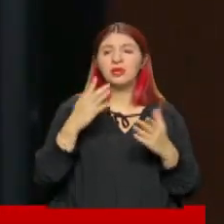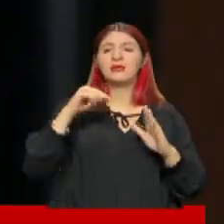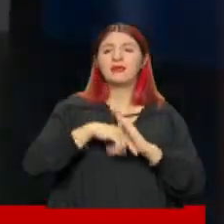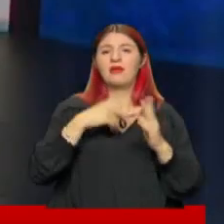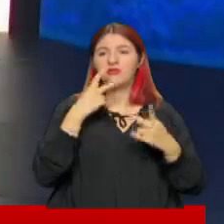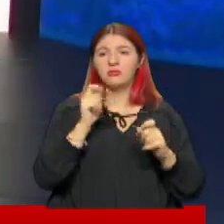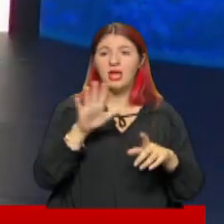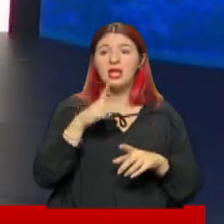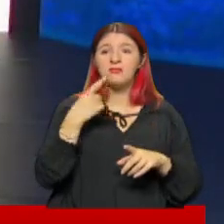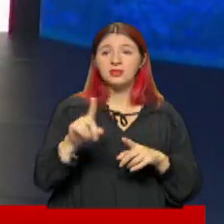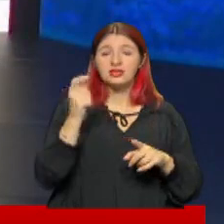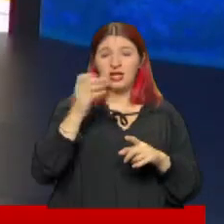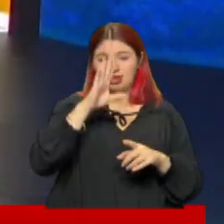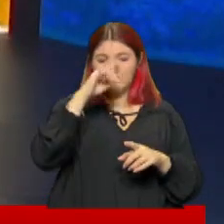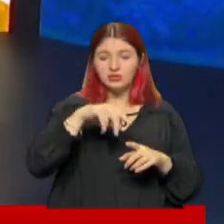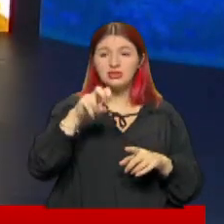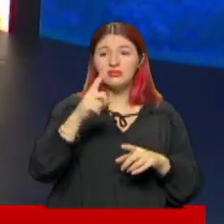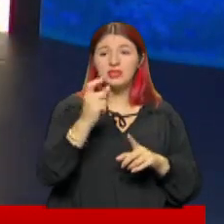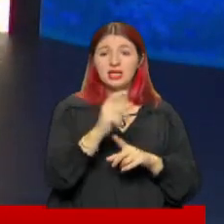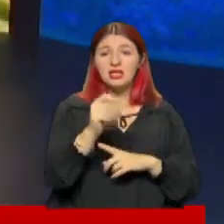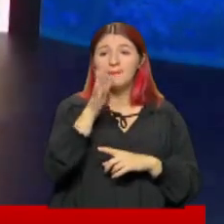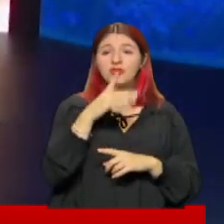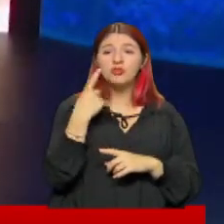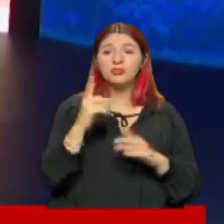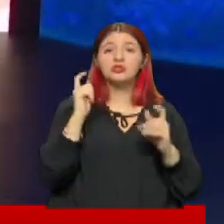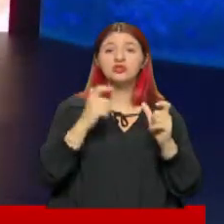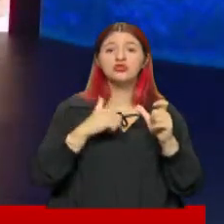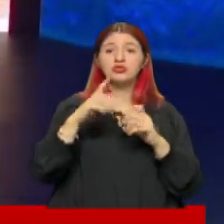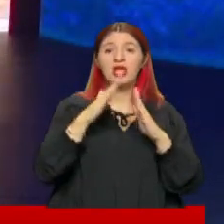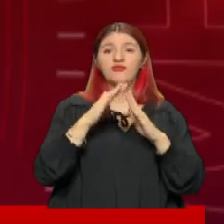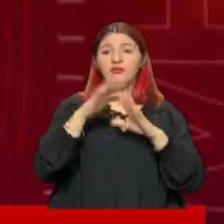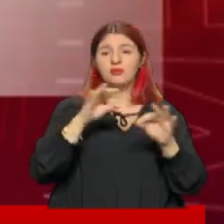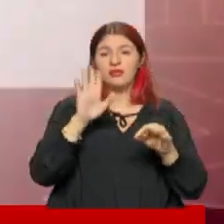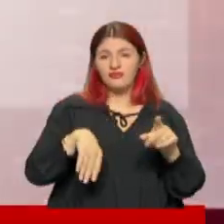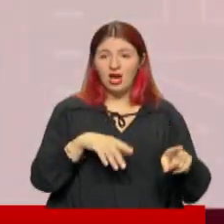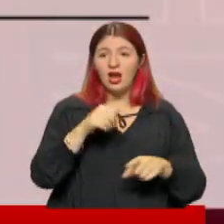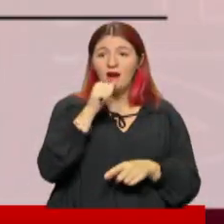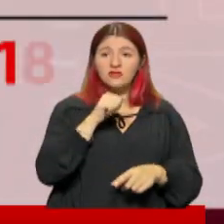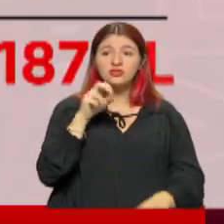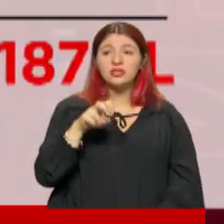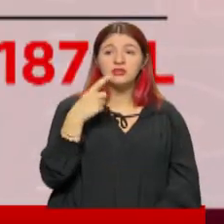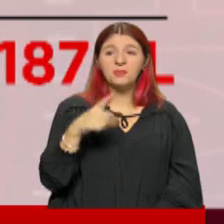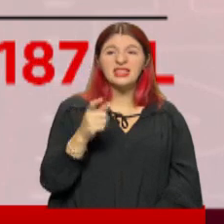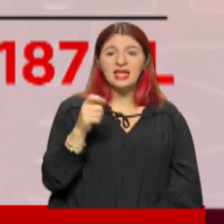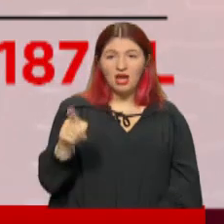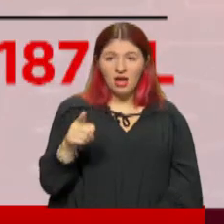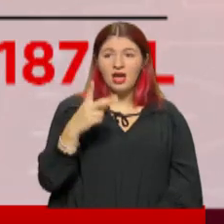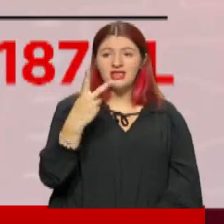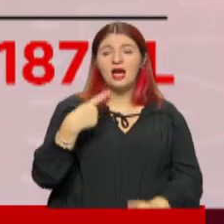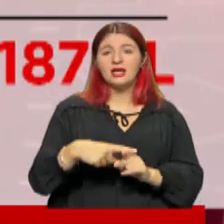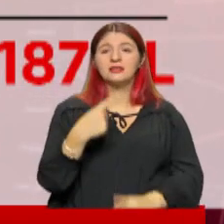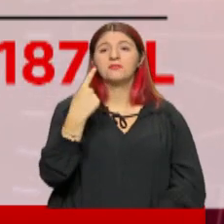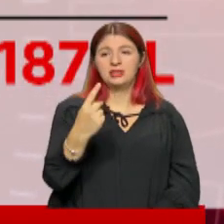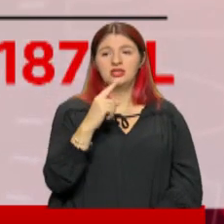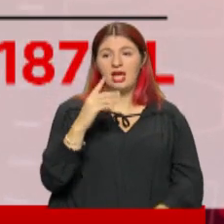detaylarını açıkladı 50.000 İstanbul'da 81 izle 500 bin sosyal konut planlıyor 608 bin iki